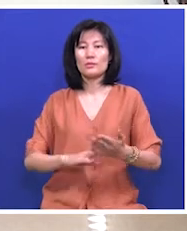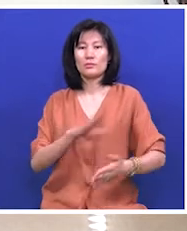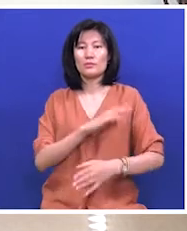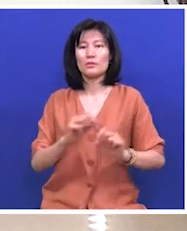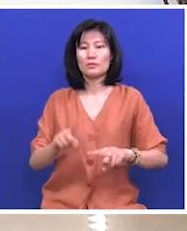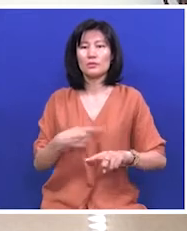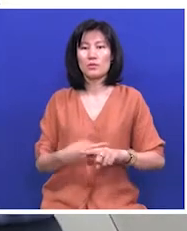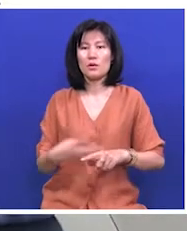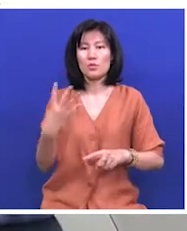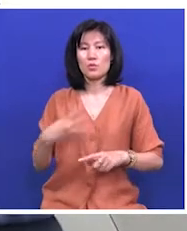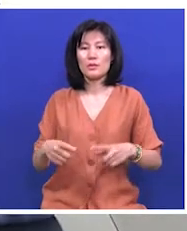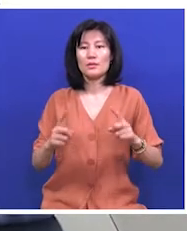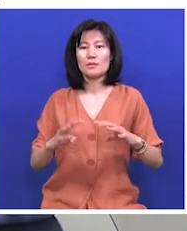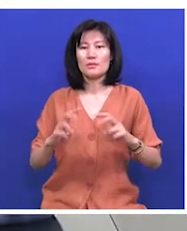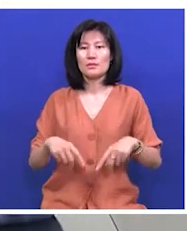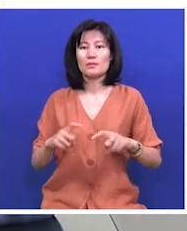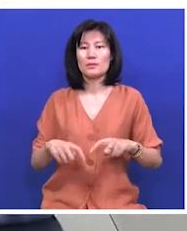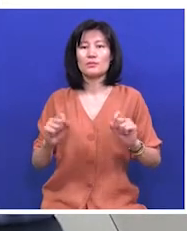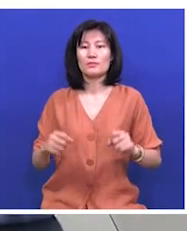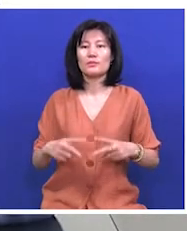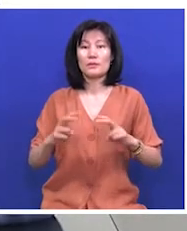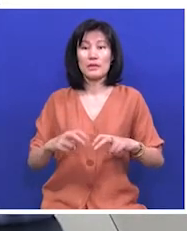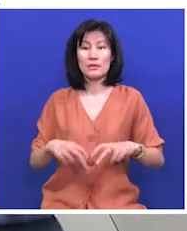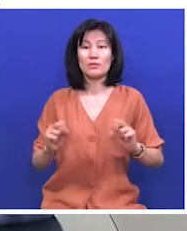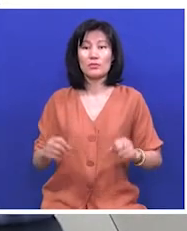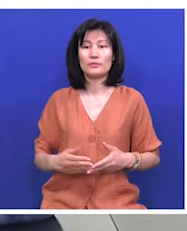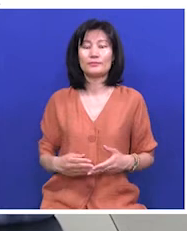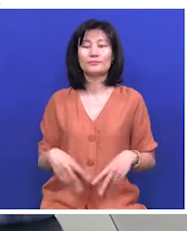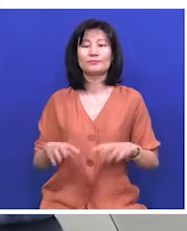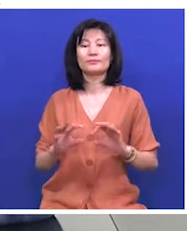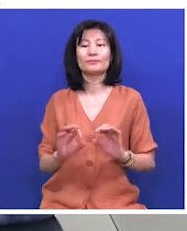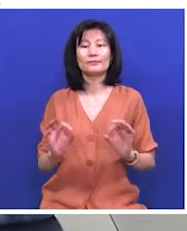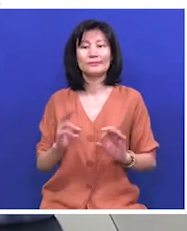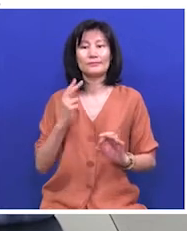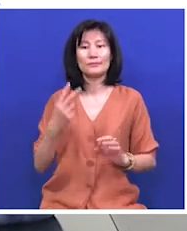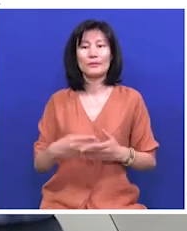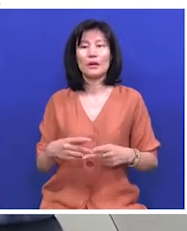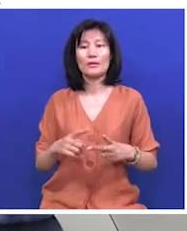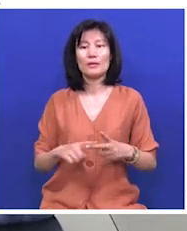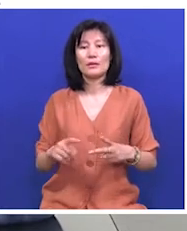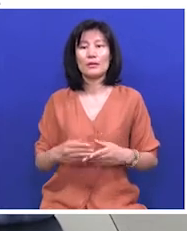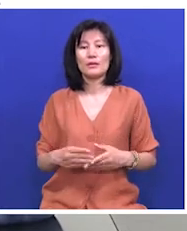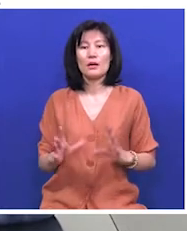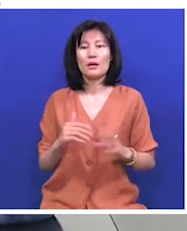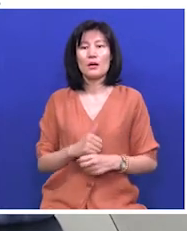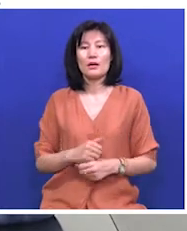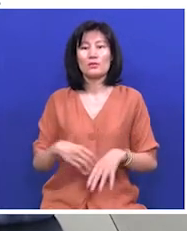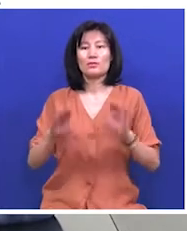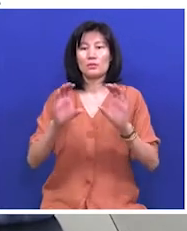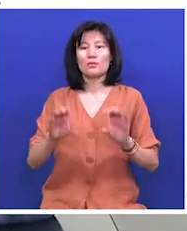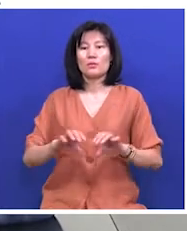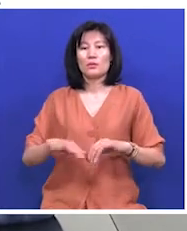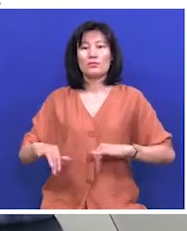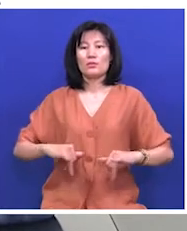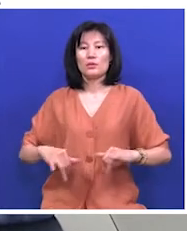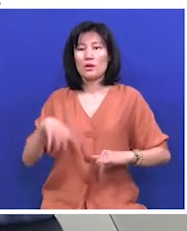түскен, және 4 тексеру жүргізілген. Осы тексеру жүргізудің барысында 2 әкімшілік